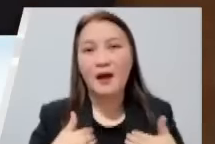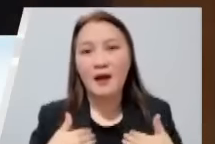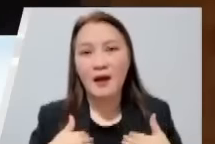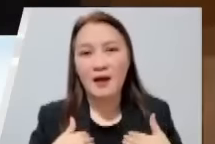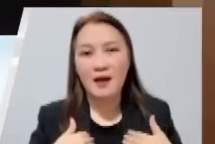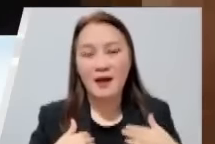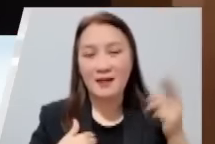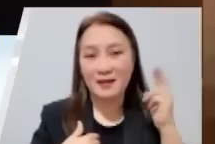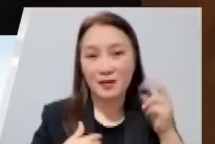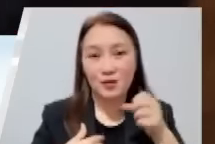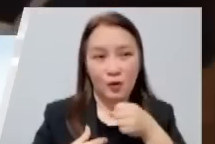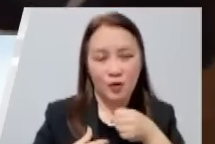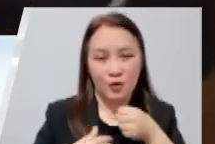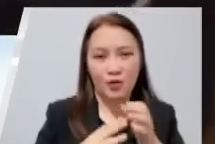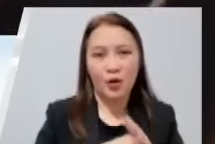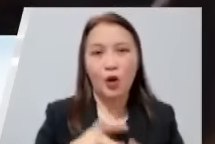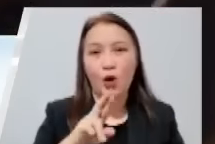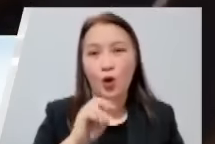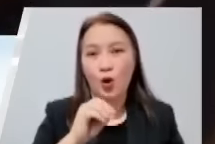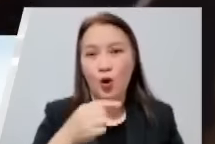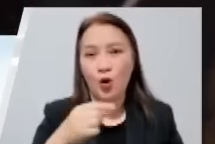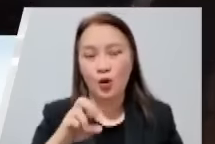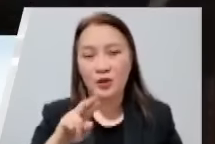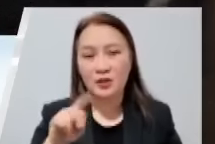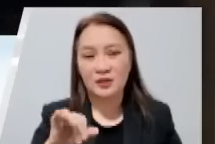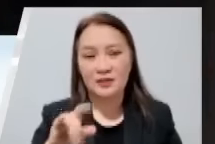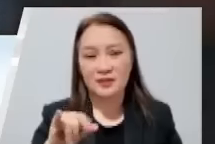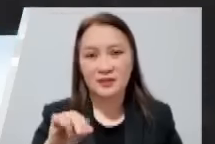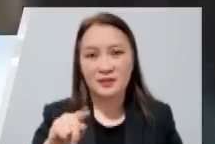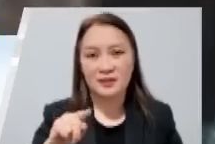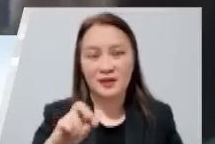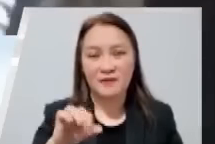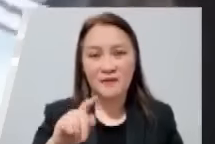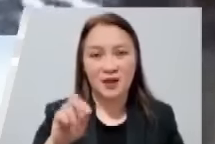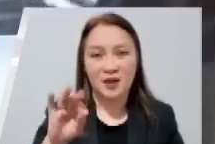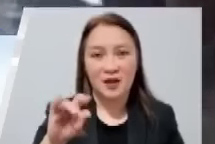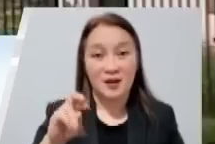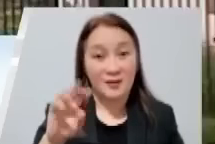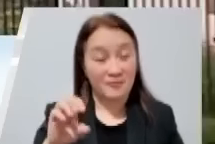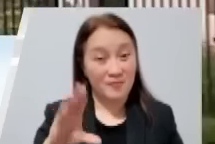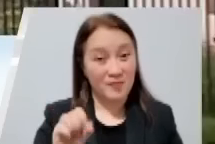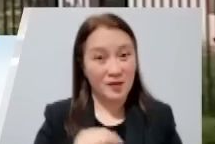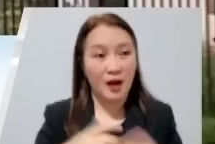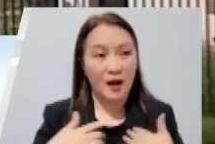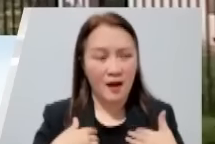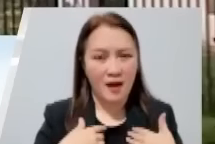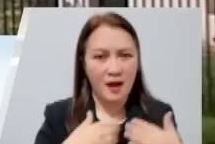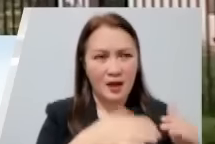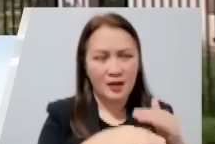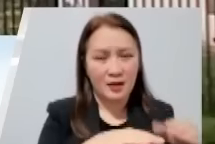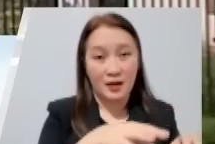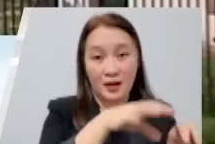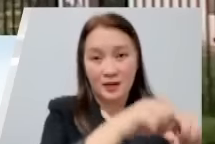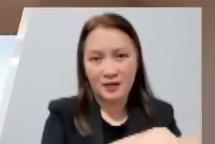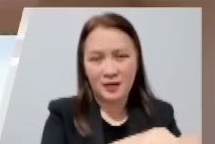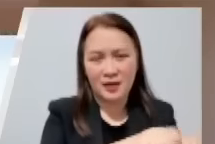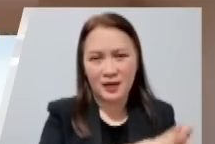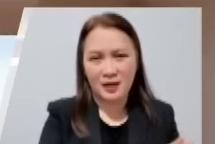Roger Simafranca at kanyang kasama sa Talisay City, Cebu. Ikinasa ang entrapment operation makaraang magreklamo si Talisay City